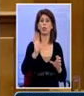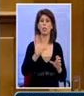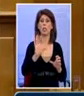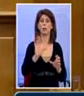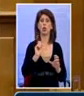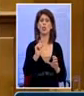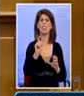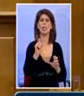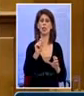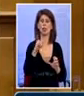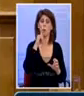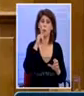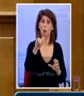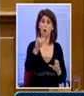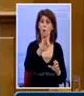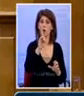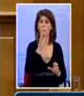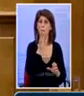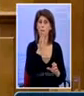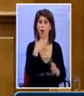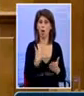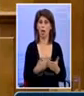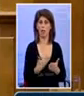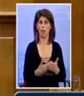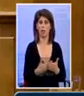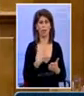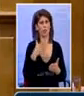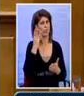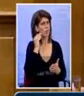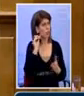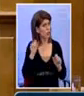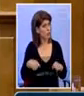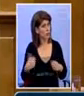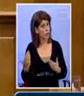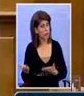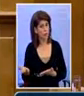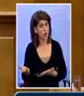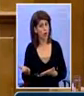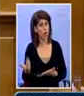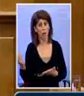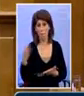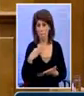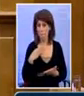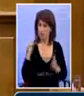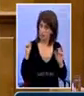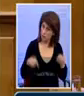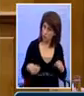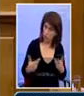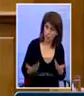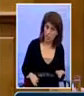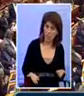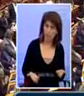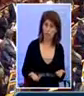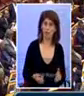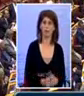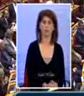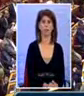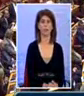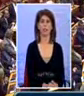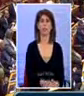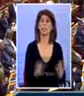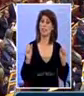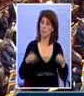συχνοτήτων, μόνιμων και όχι προσωρινών αδειών. Δεν σας άκουσα αν συμφωνείτε σε αυτό. Πείτε μας, συμφωνείτε. Συμφωνείτε,